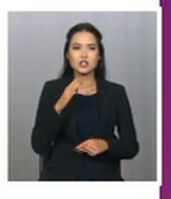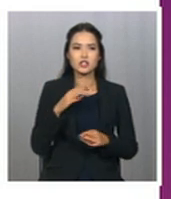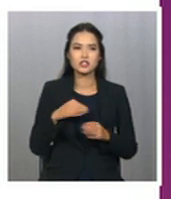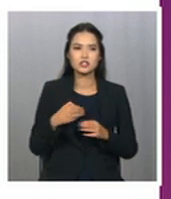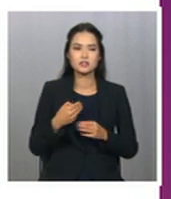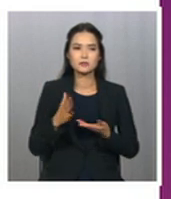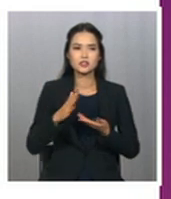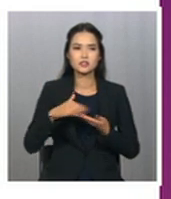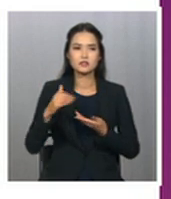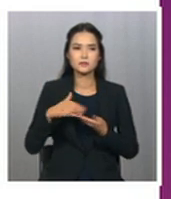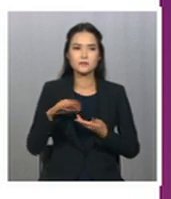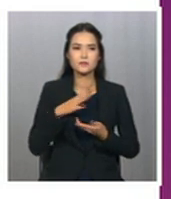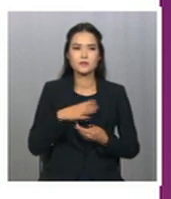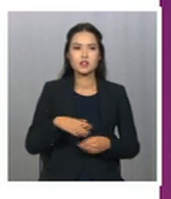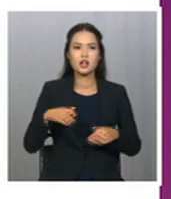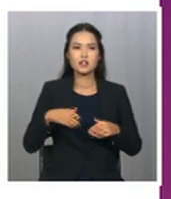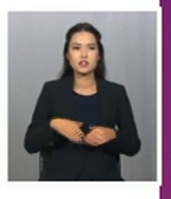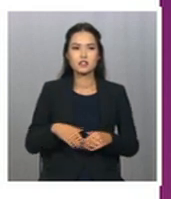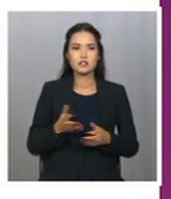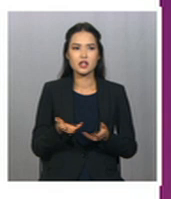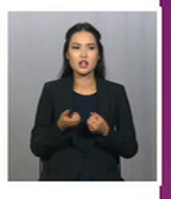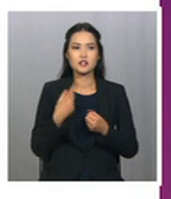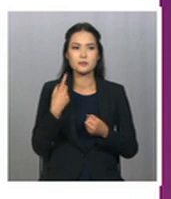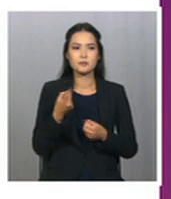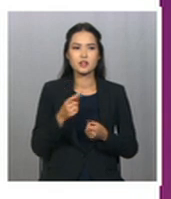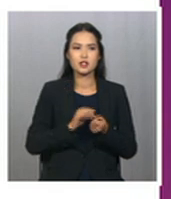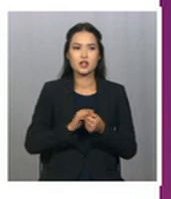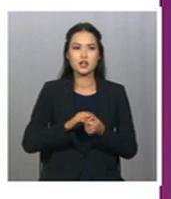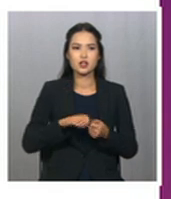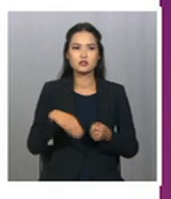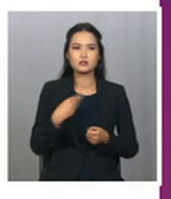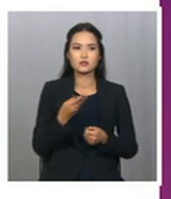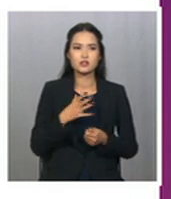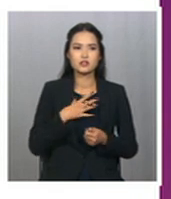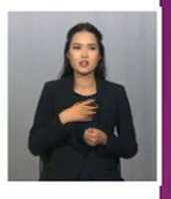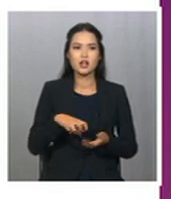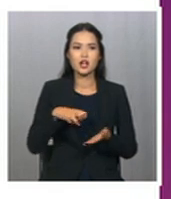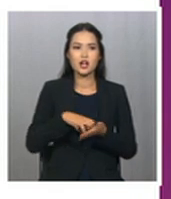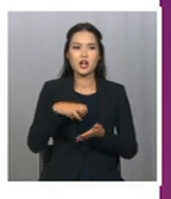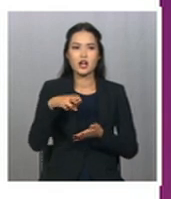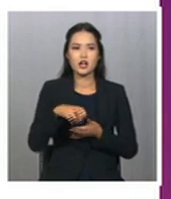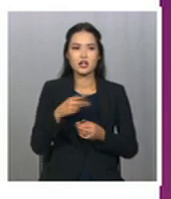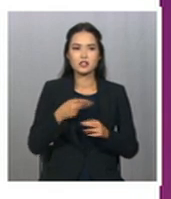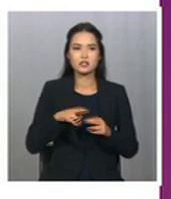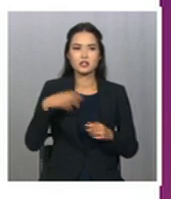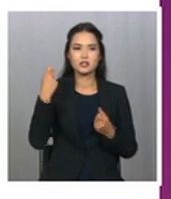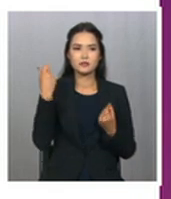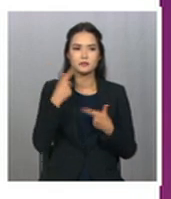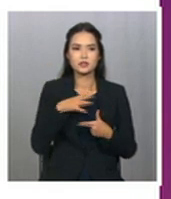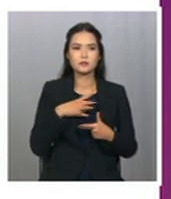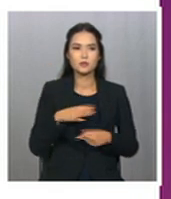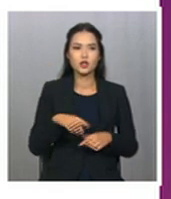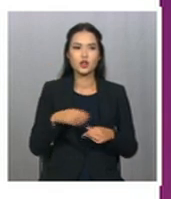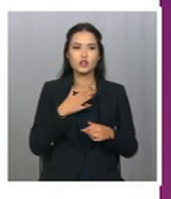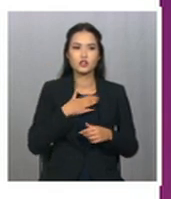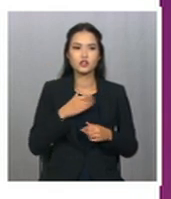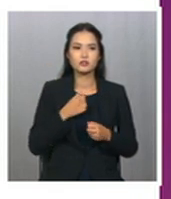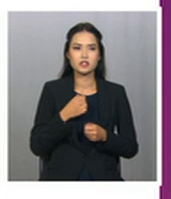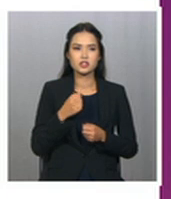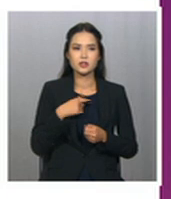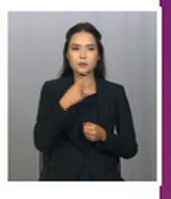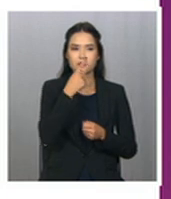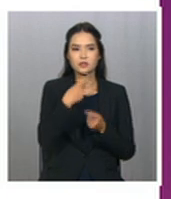шақырды. Қалтасынан алып бір қағазды ұсынды. Хат екенін білдім. Жүрегім елжіреп жылап